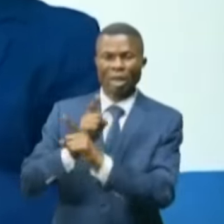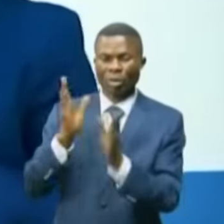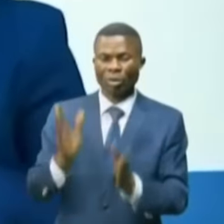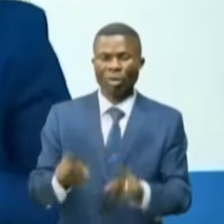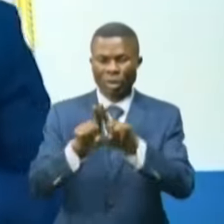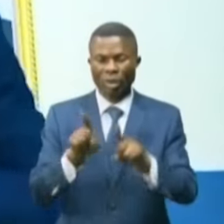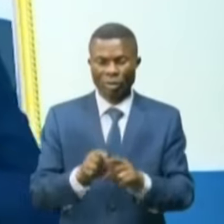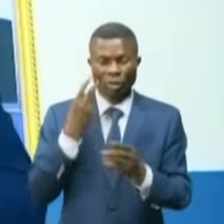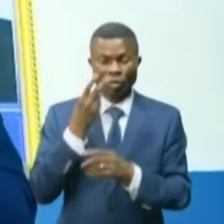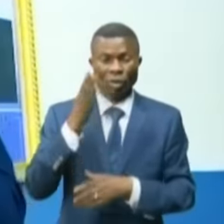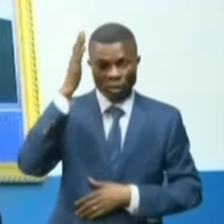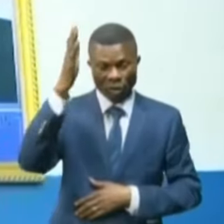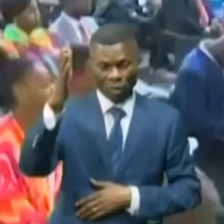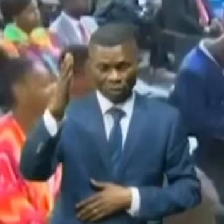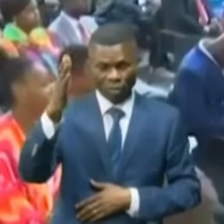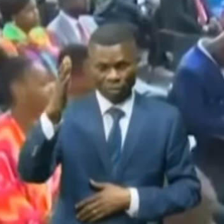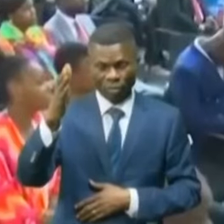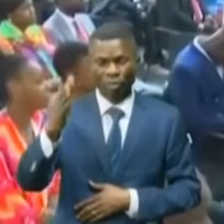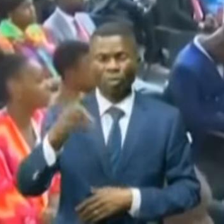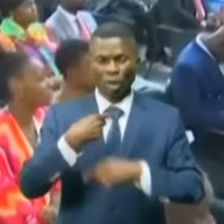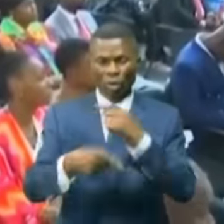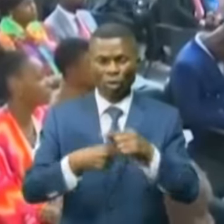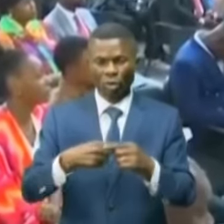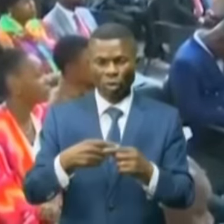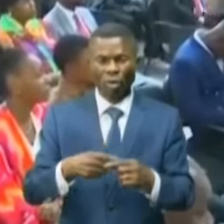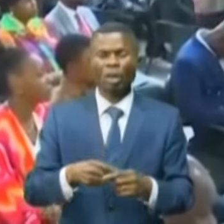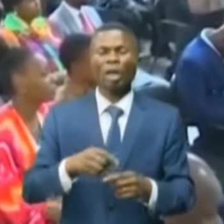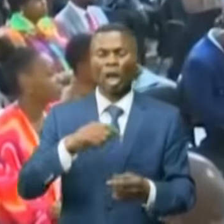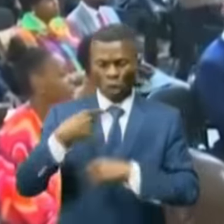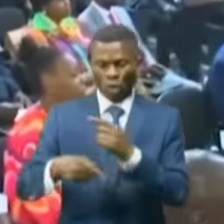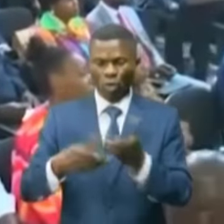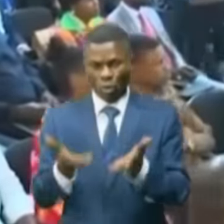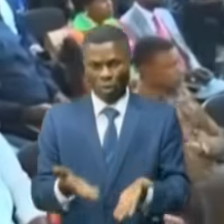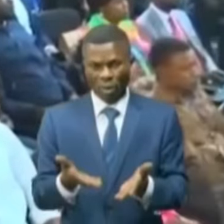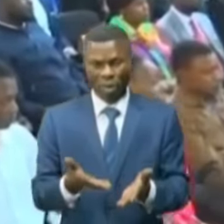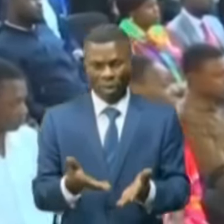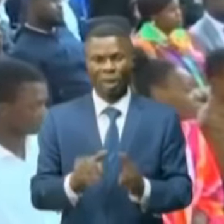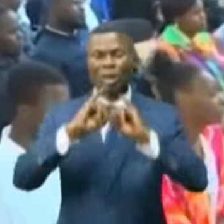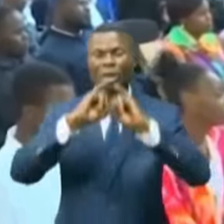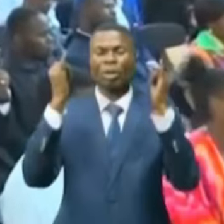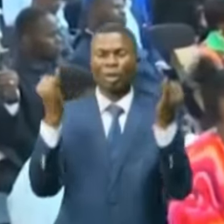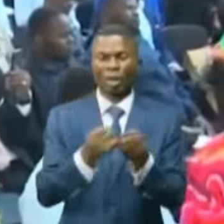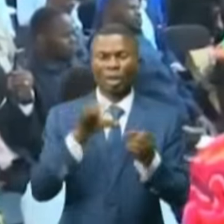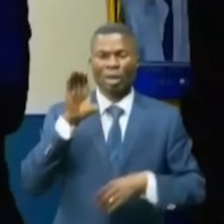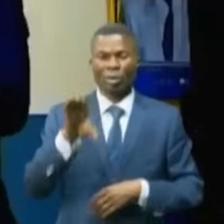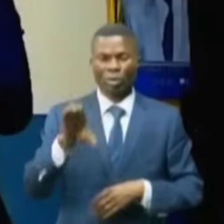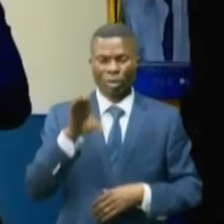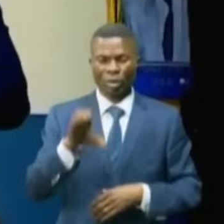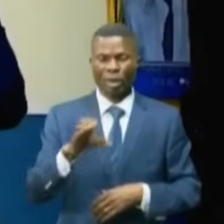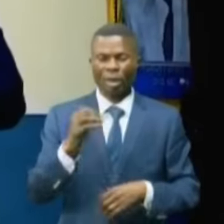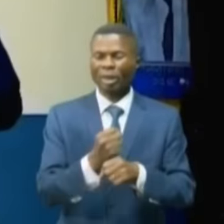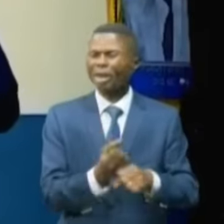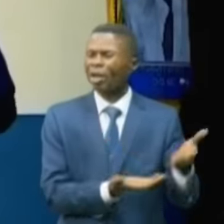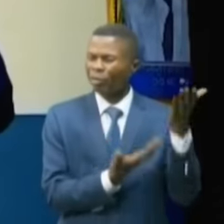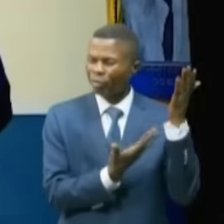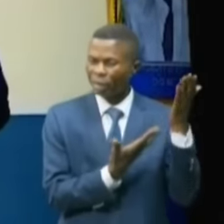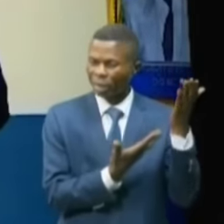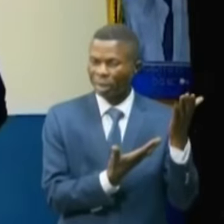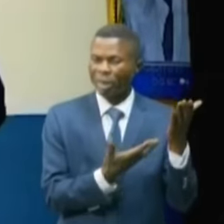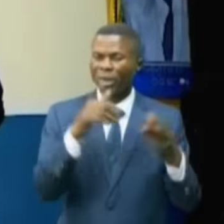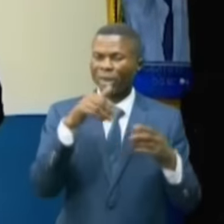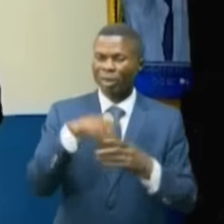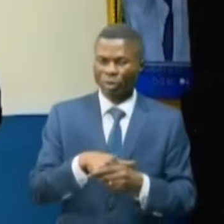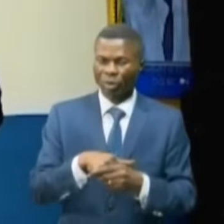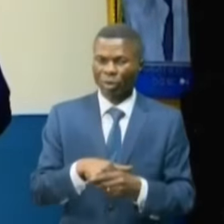les perspectives. Et c'est partant du postulat selon lequel l'industrie bancaire joue un rôle crucial dans